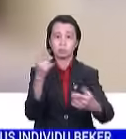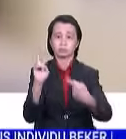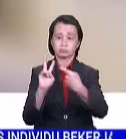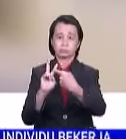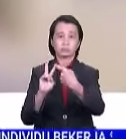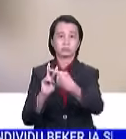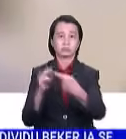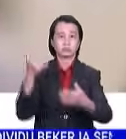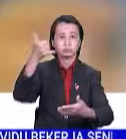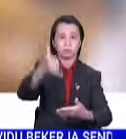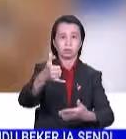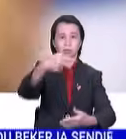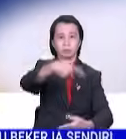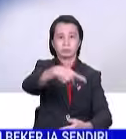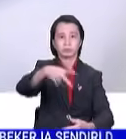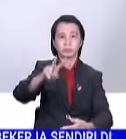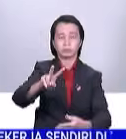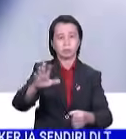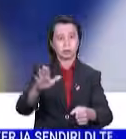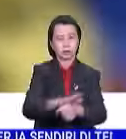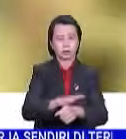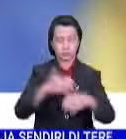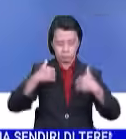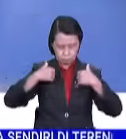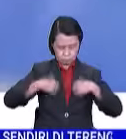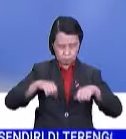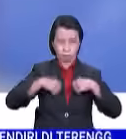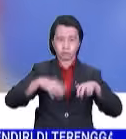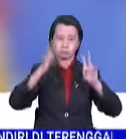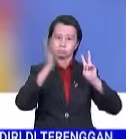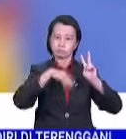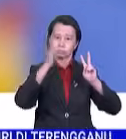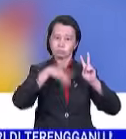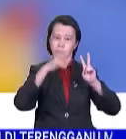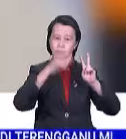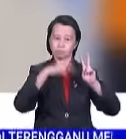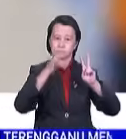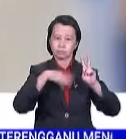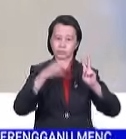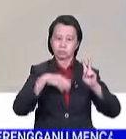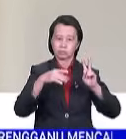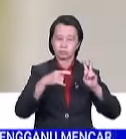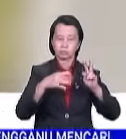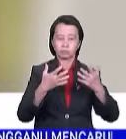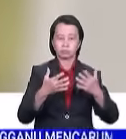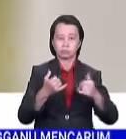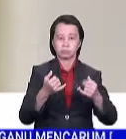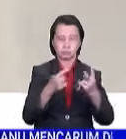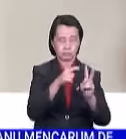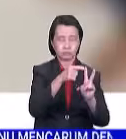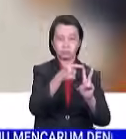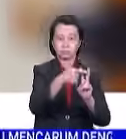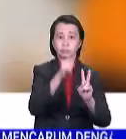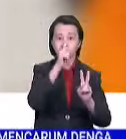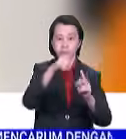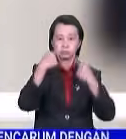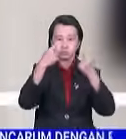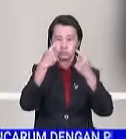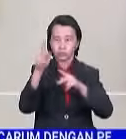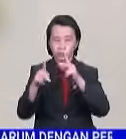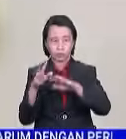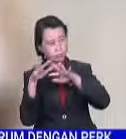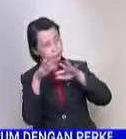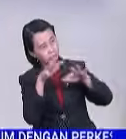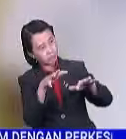dua individu hadir ke Febi lengkap berpakaian pengantin songket hijau muda pasangan berkenaan ternyata bercahaya